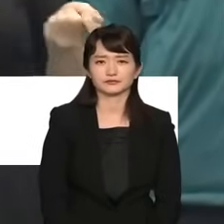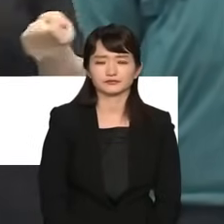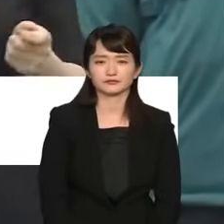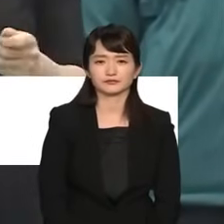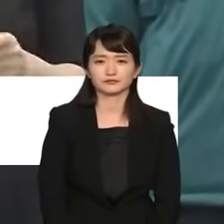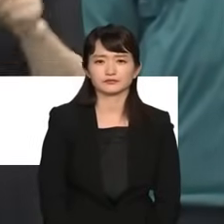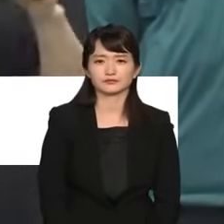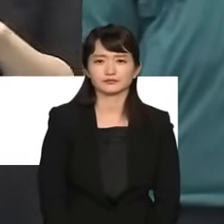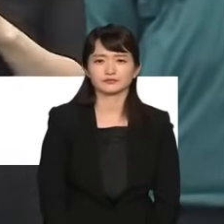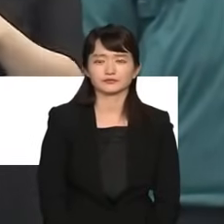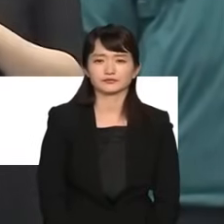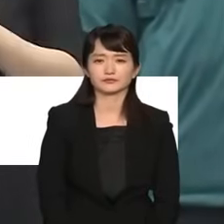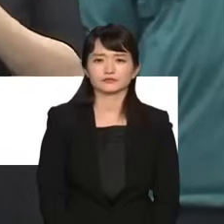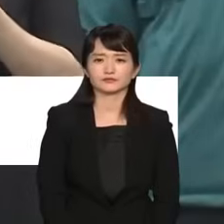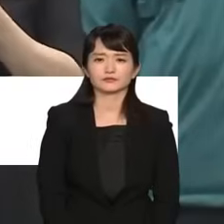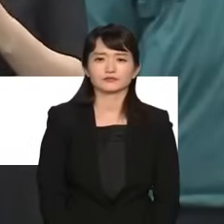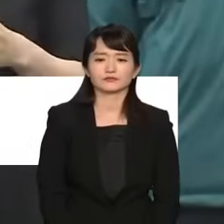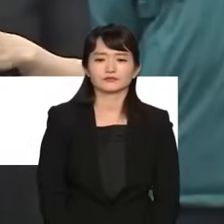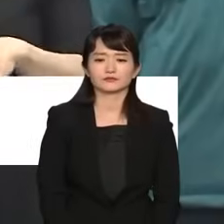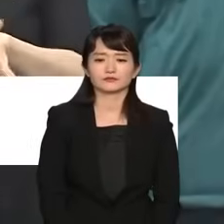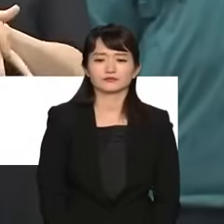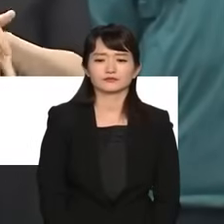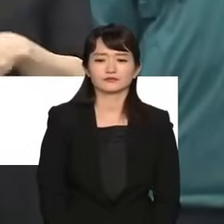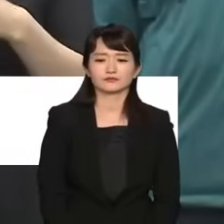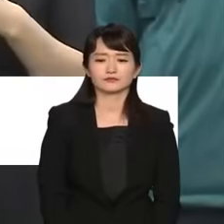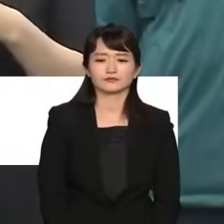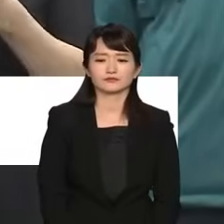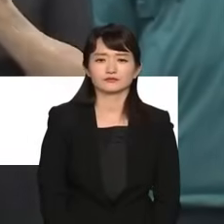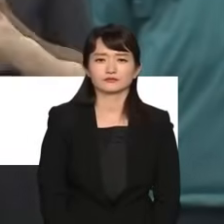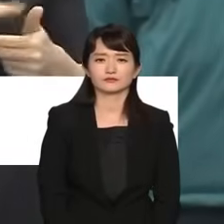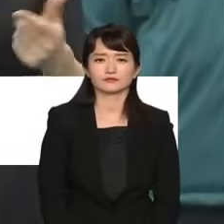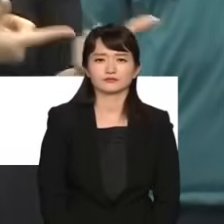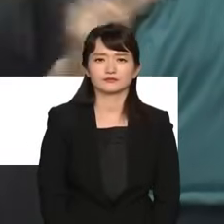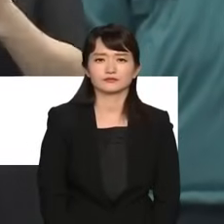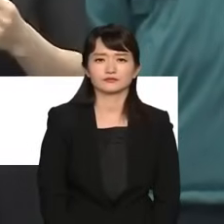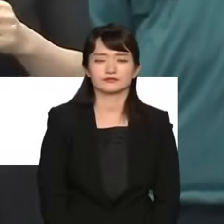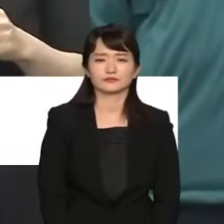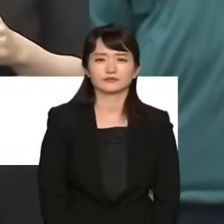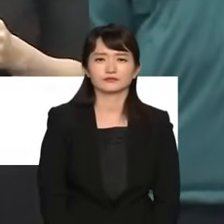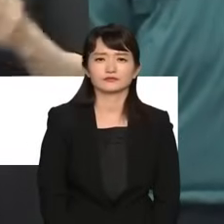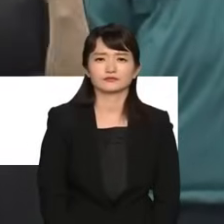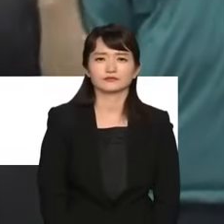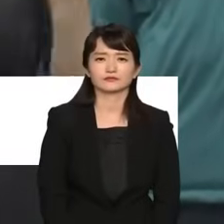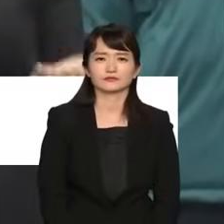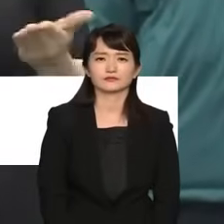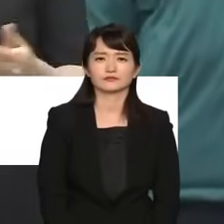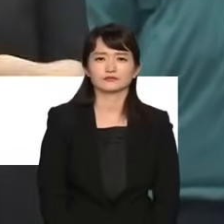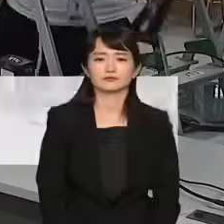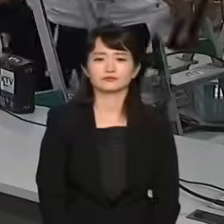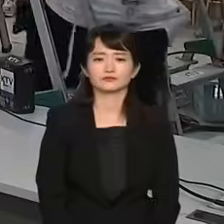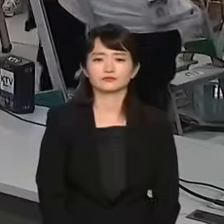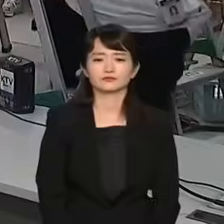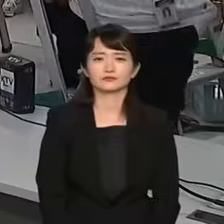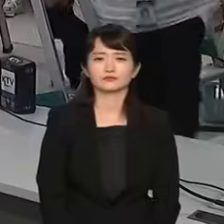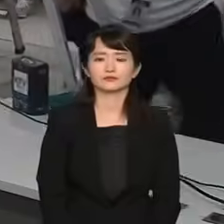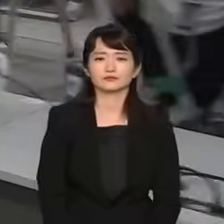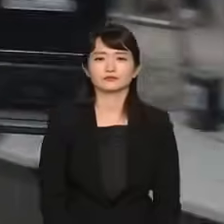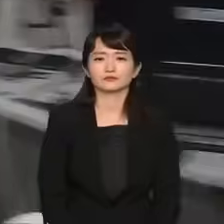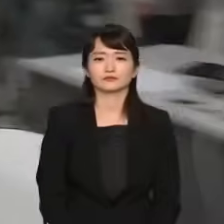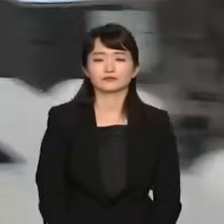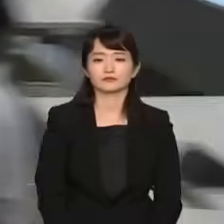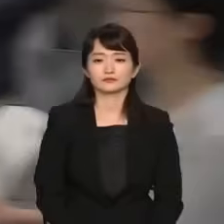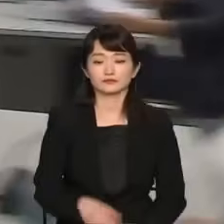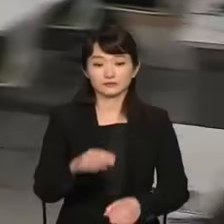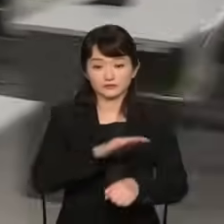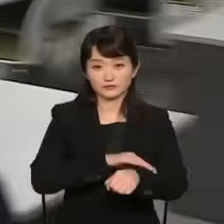추가적인 불법 집단 행동을 거론하고 계십니다. 깊은 유감을 표합니다. 다만